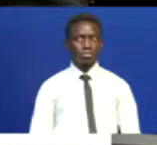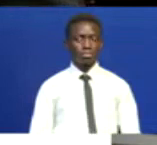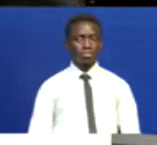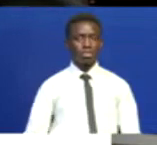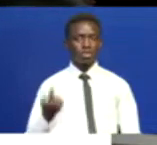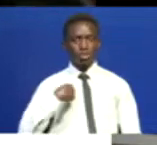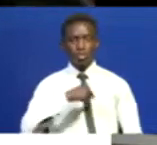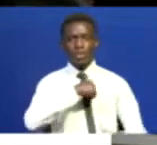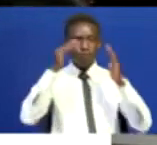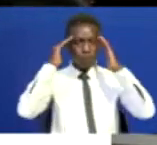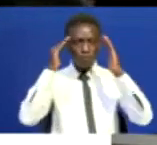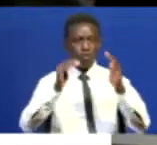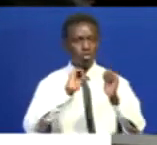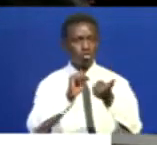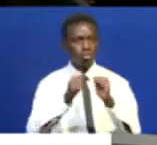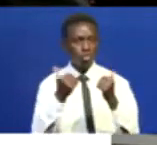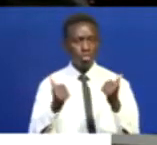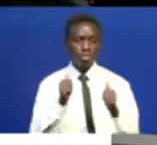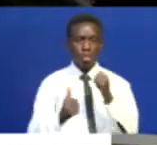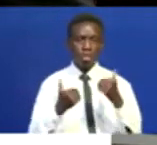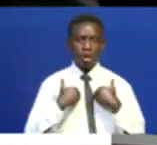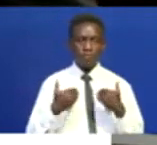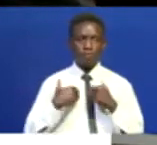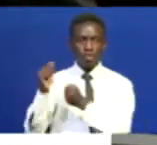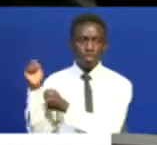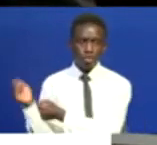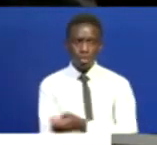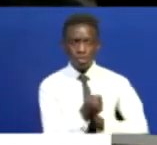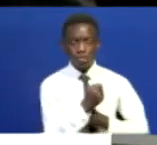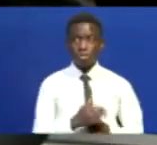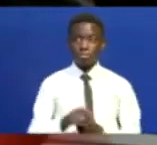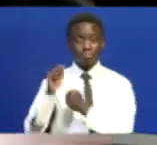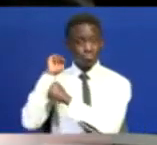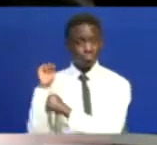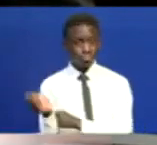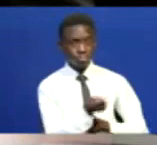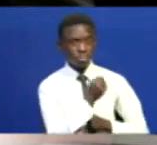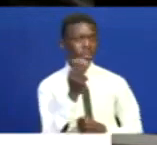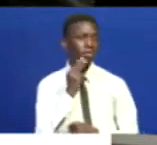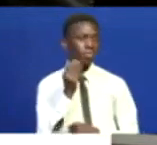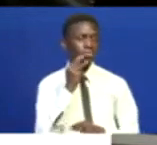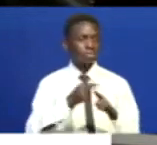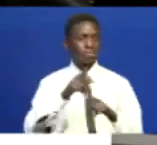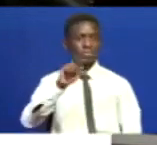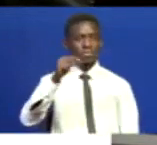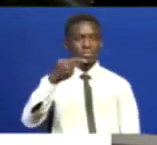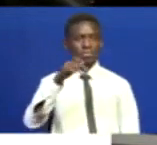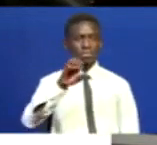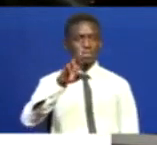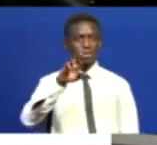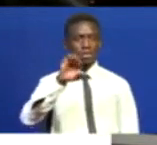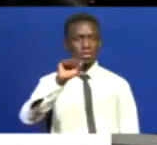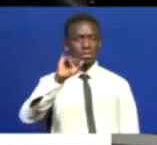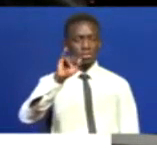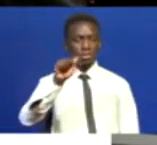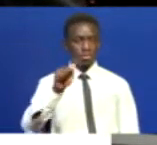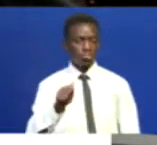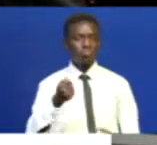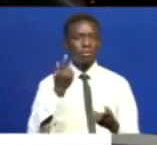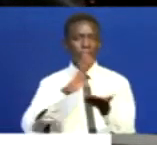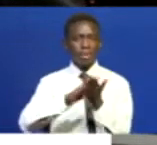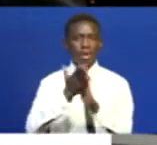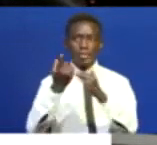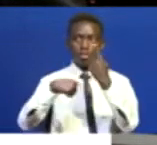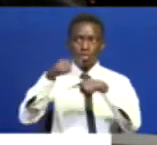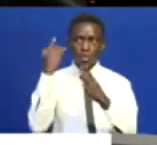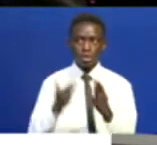Niangazia mchezo walionazo, yani golf. Mchezaji Gofu mzoefu Terresia Odoo aliibuka mshindi katika mashindano ya Gofu ya